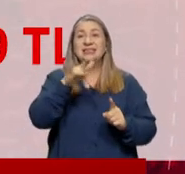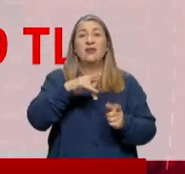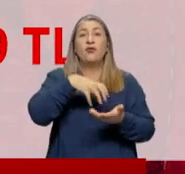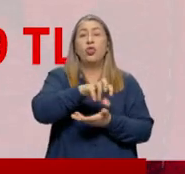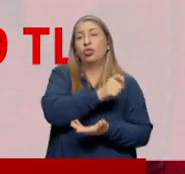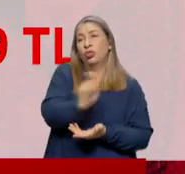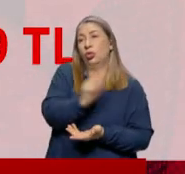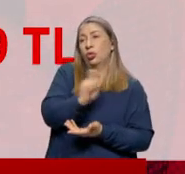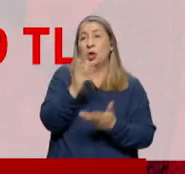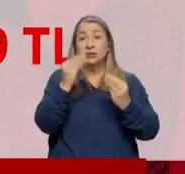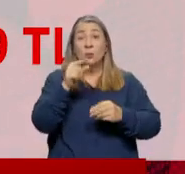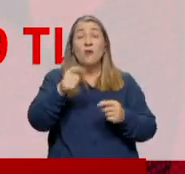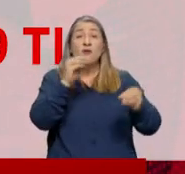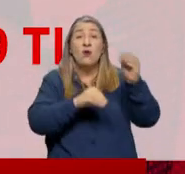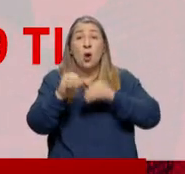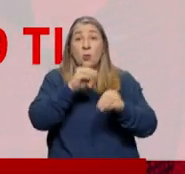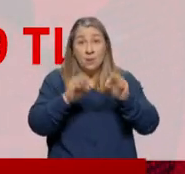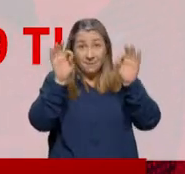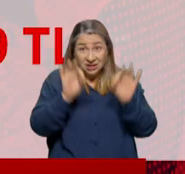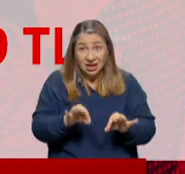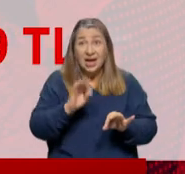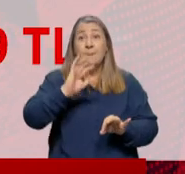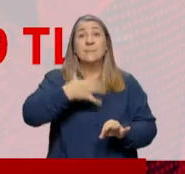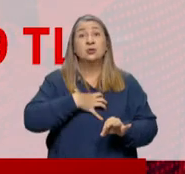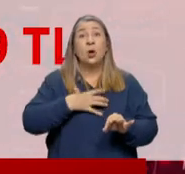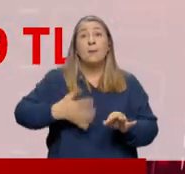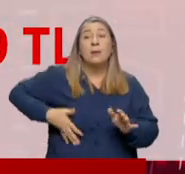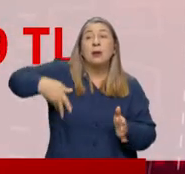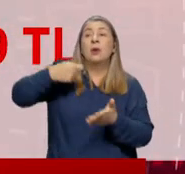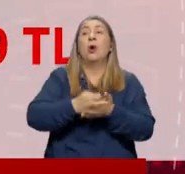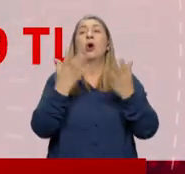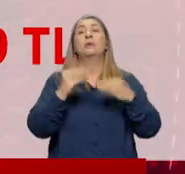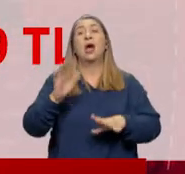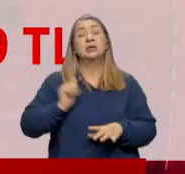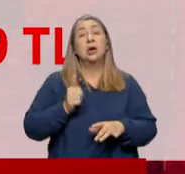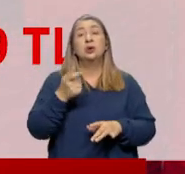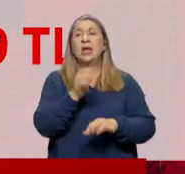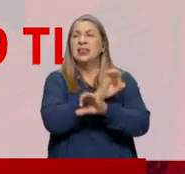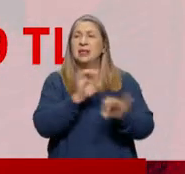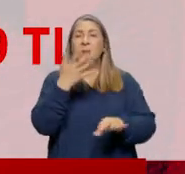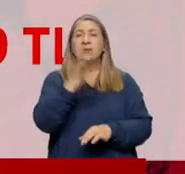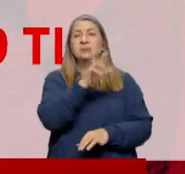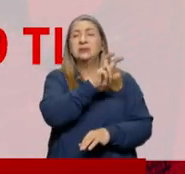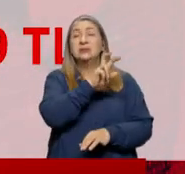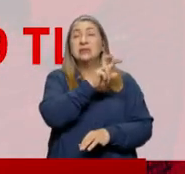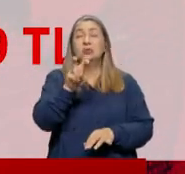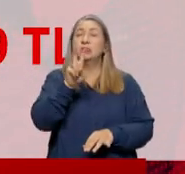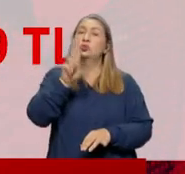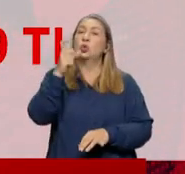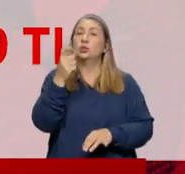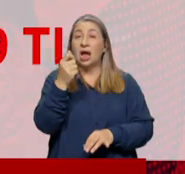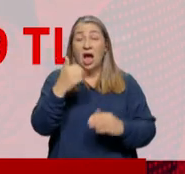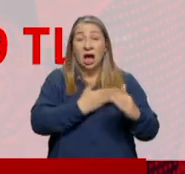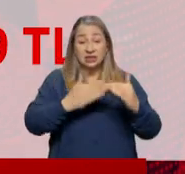sigortası fonu'ndan karşılanması bu formül hayata geçerse işverenin cebinden para çıkmadan Asgari ücret net 5879